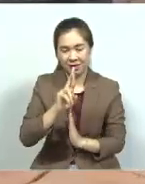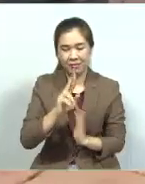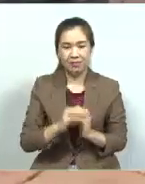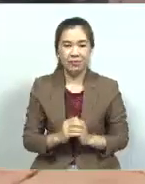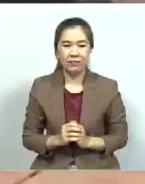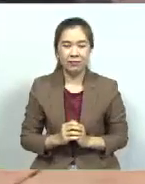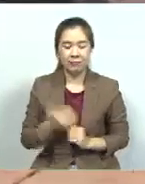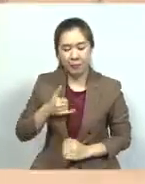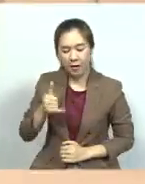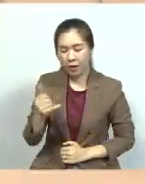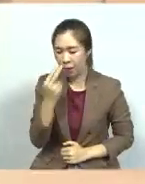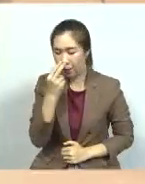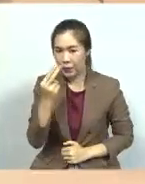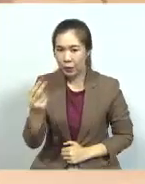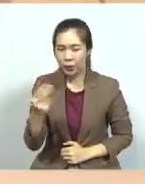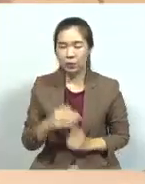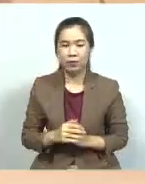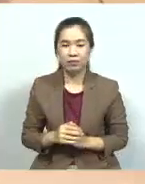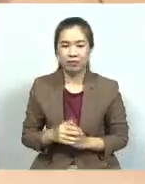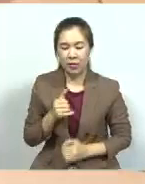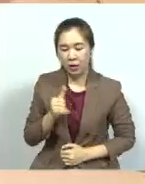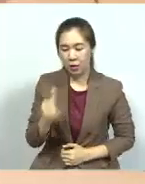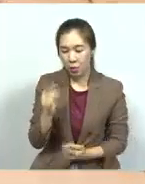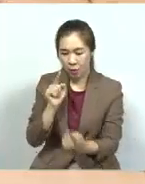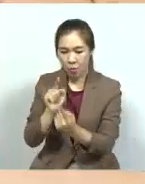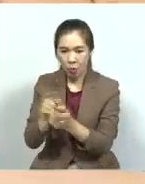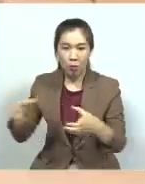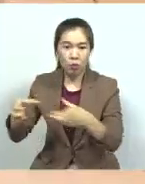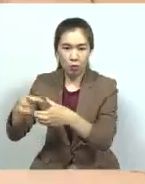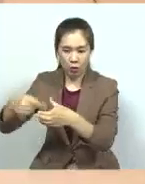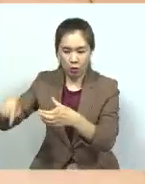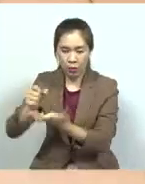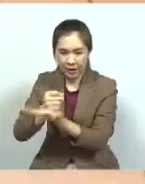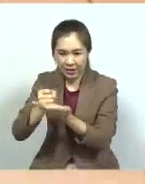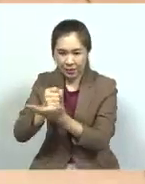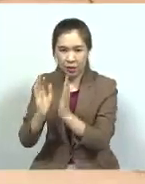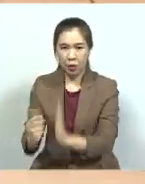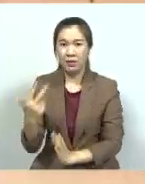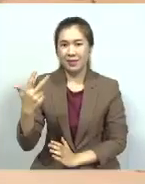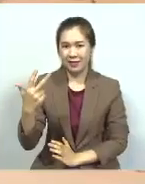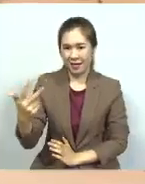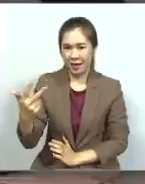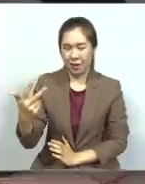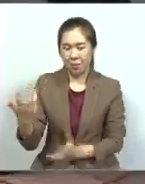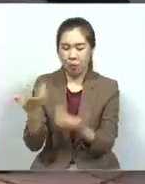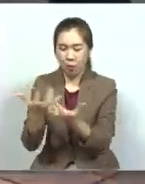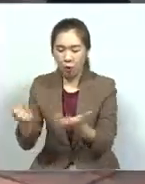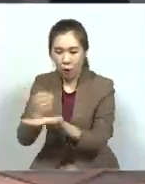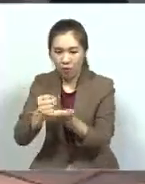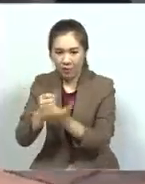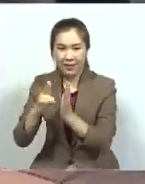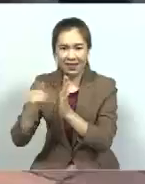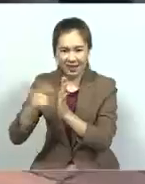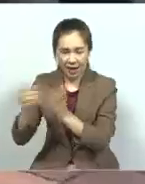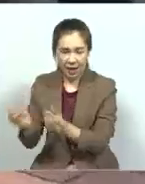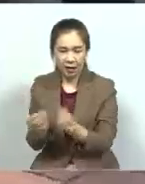งรายก็เลยเข้าไปตรวจสอบพอลงพื้นที่ไปตรวจสอบก็พบขบวนการค้ายาเสพติด3คนกำลังเตรียมส่งมอบยาเสพติด